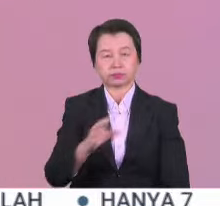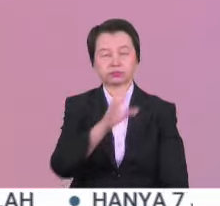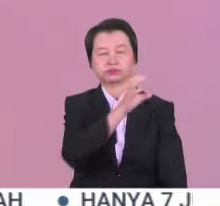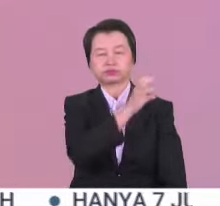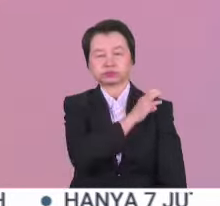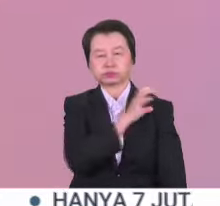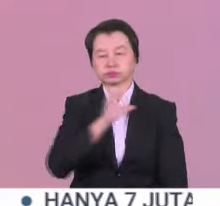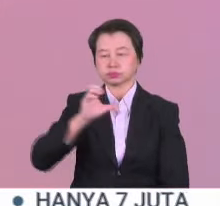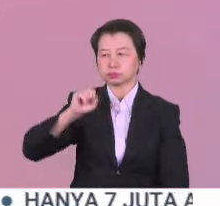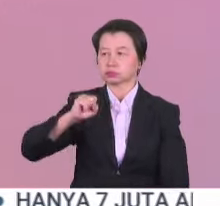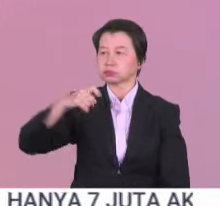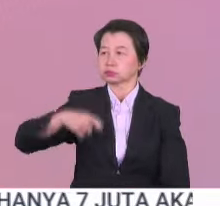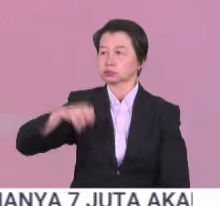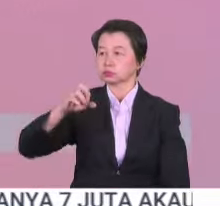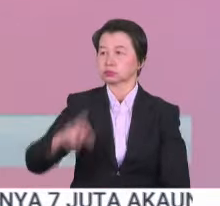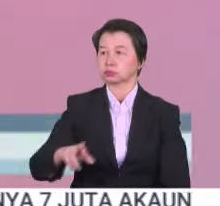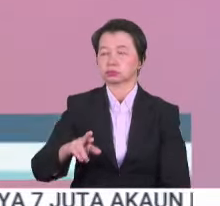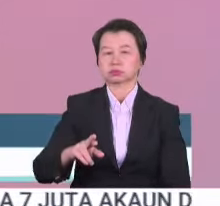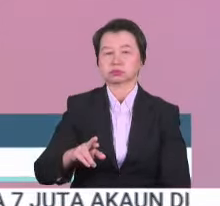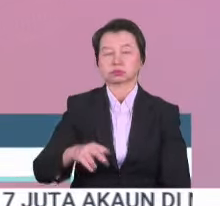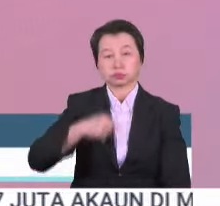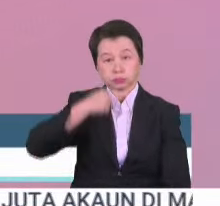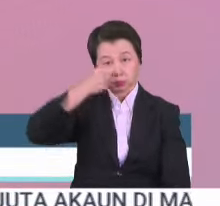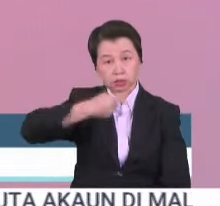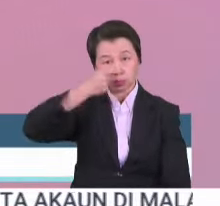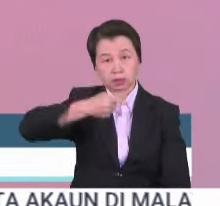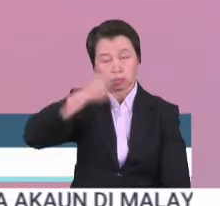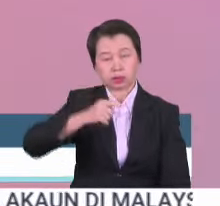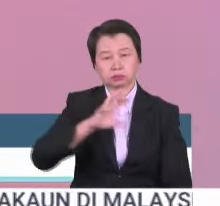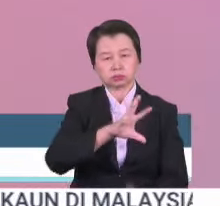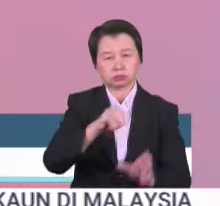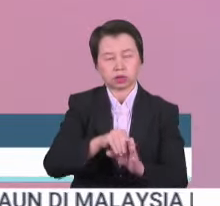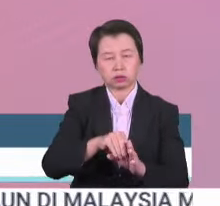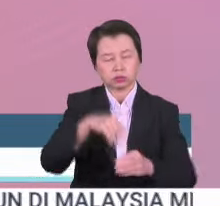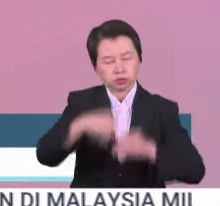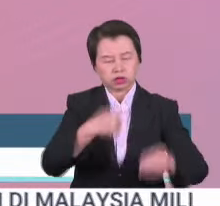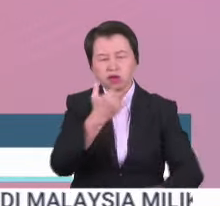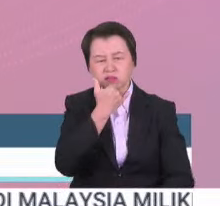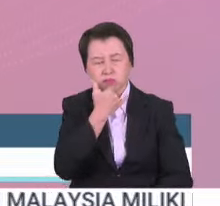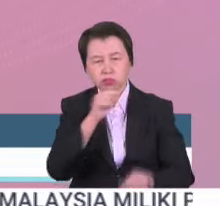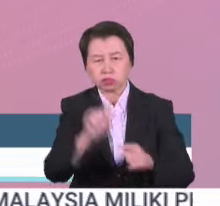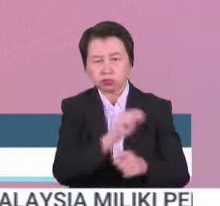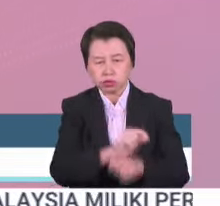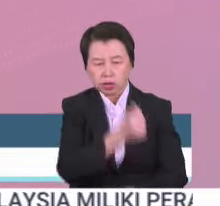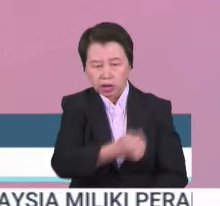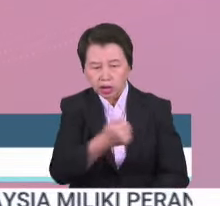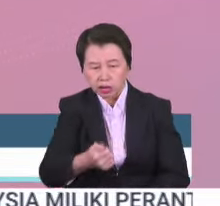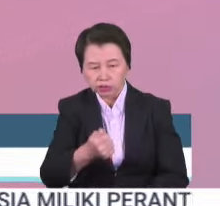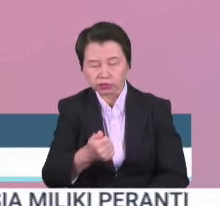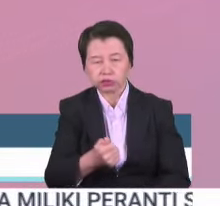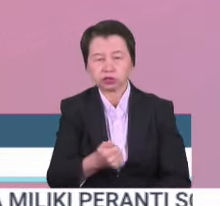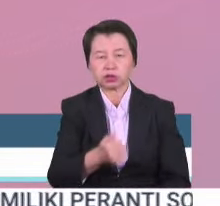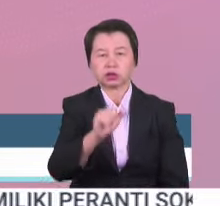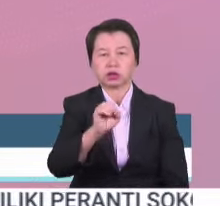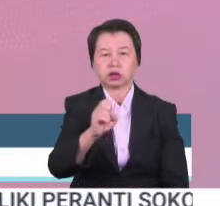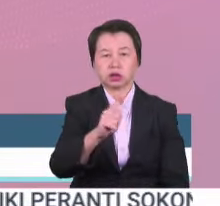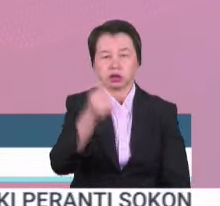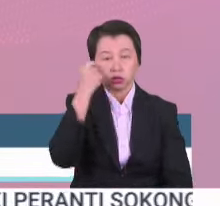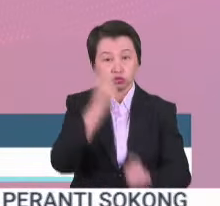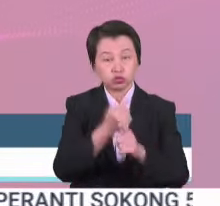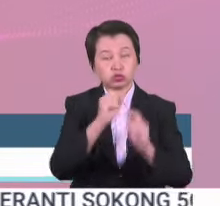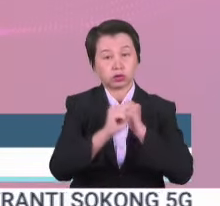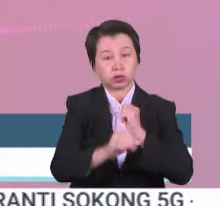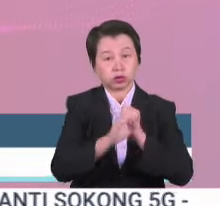Suruhanjaya Pilihan Raya SPR Tan Sri Abdul Ghani Saleh berkata ia termasuk berhubung penyalahgunaan aset dan jentera untuk tujuan